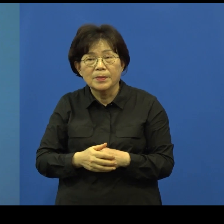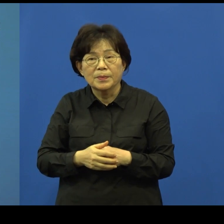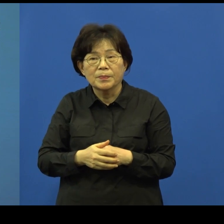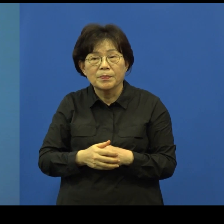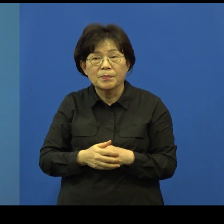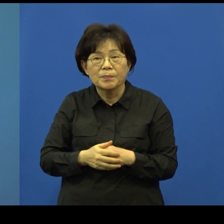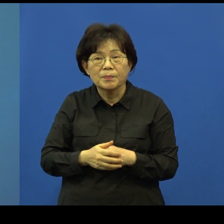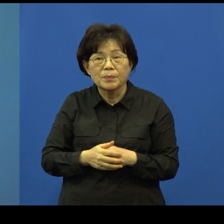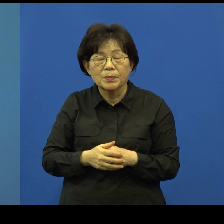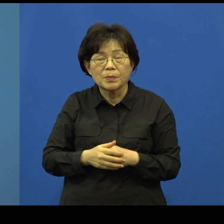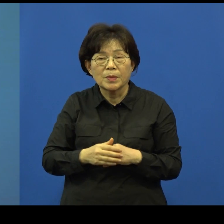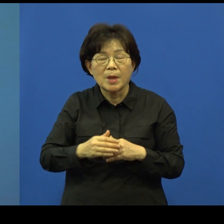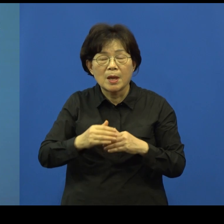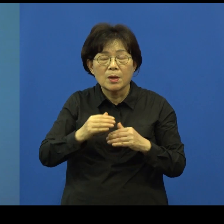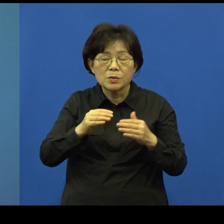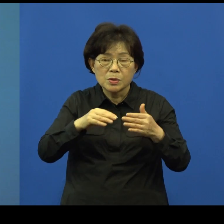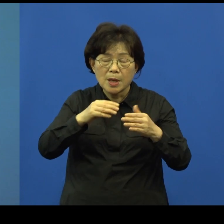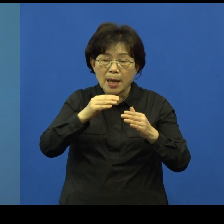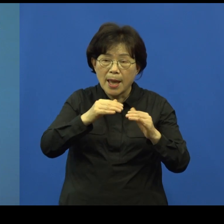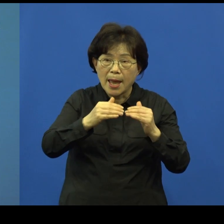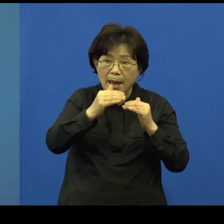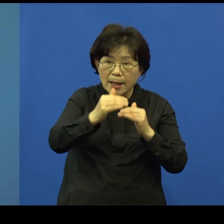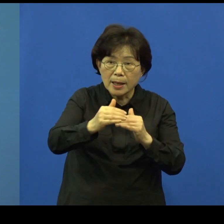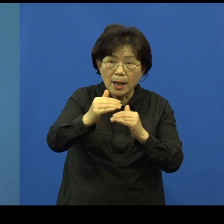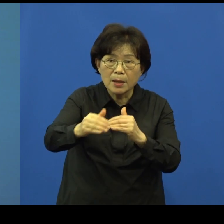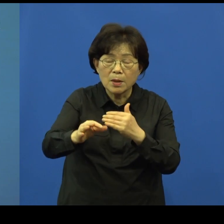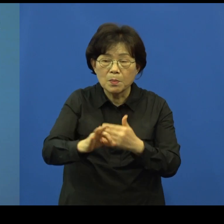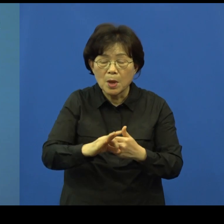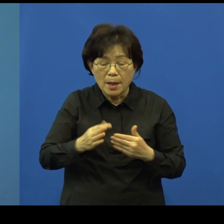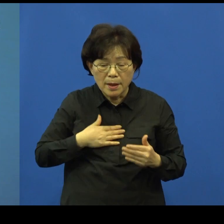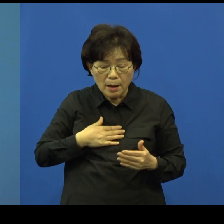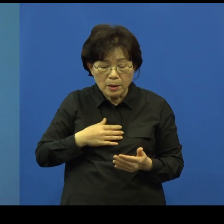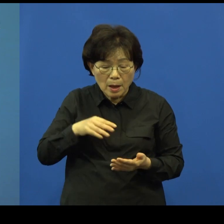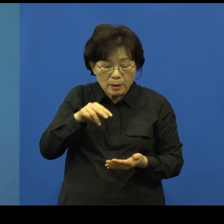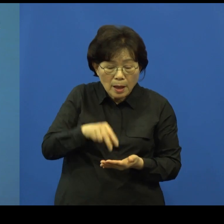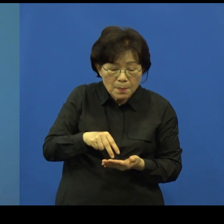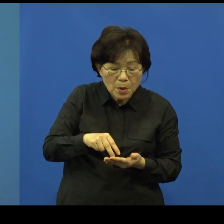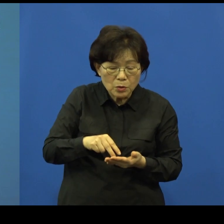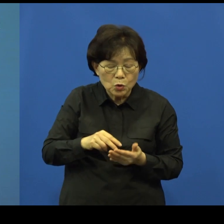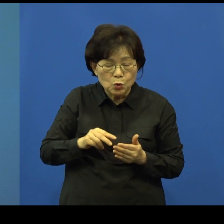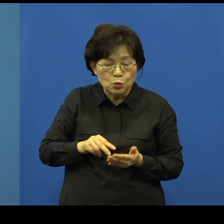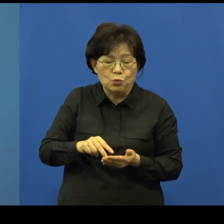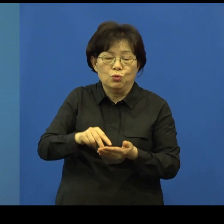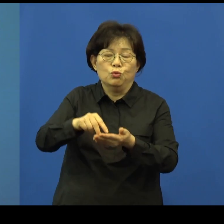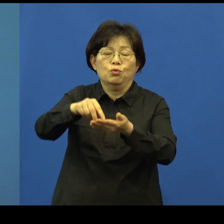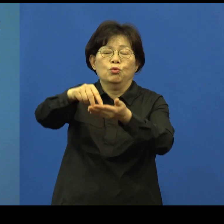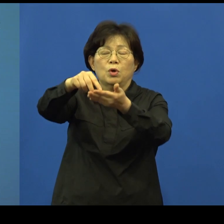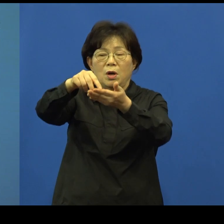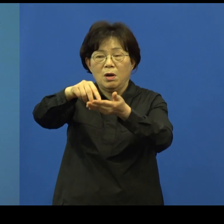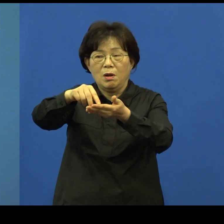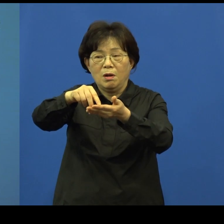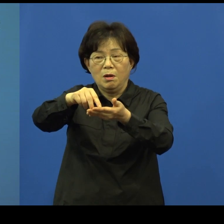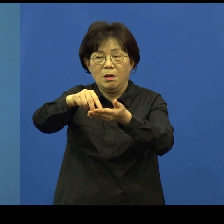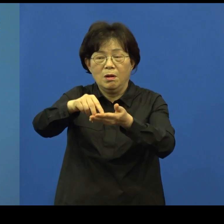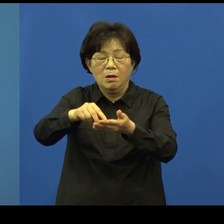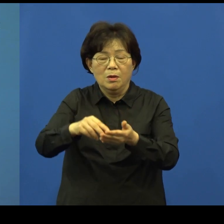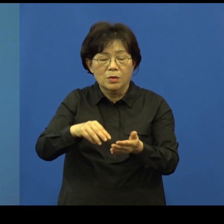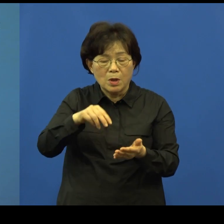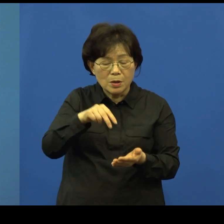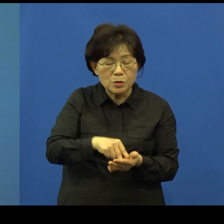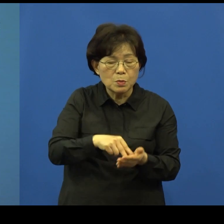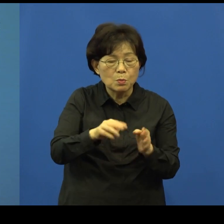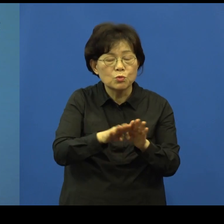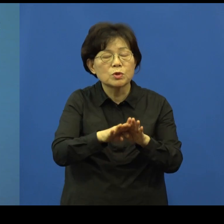요즘 에스컬레이터도 그런 게 있대요. 딱 앞에 가면 움직이는 거예요. 딱 앞에 가면 문이 쫙 열리는 거예요.